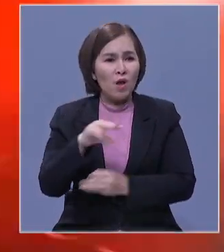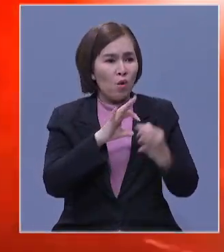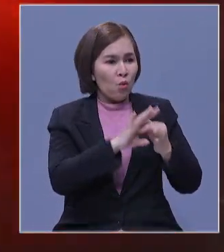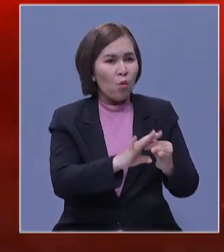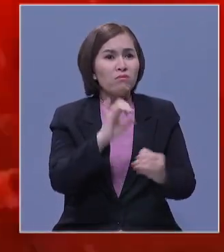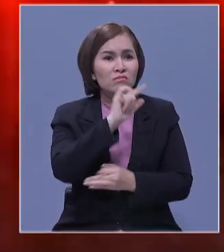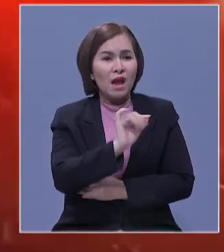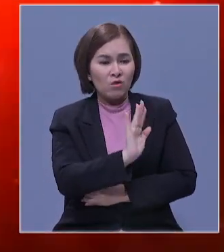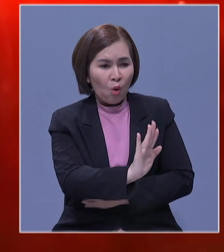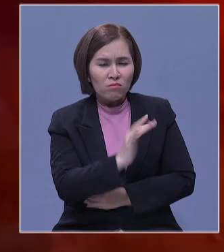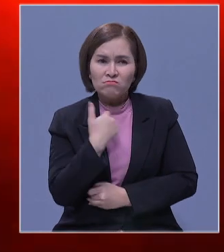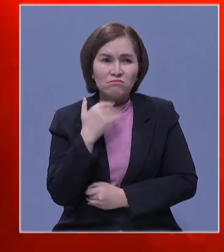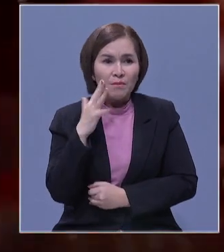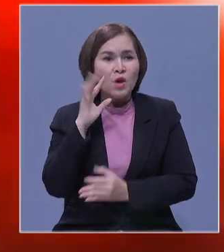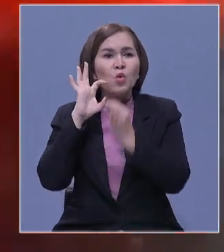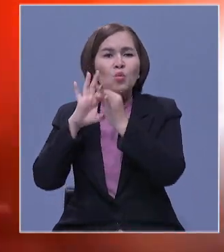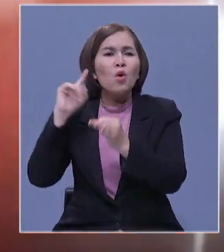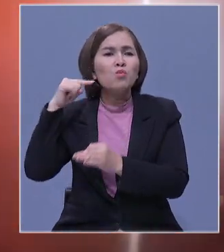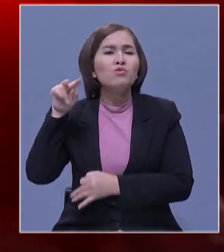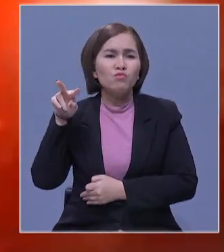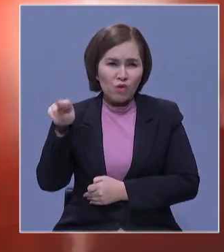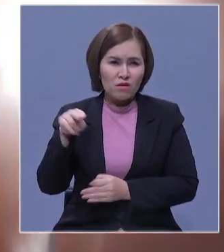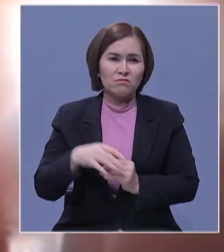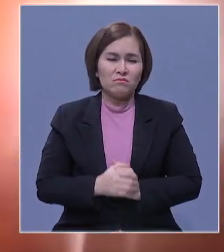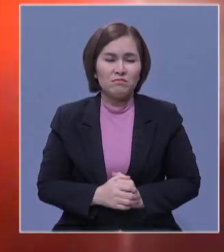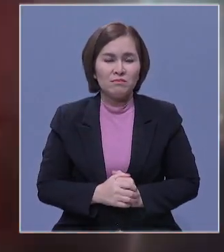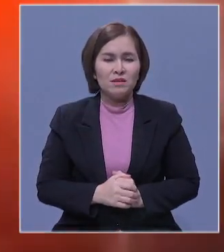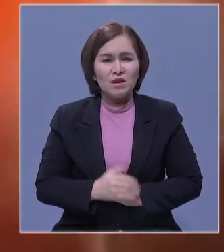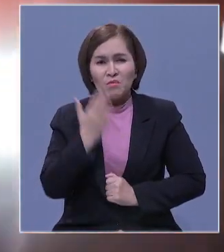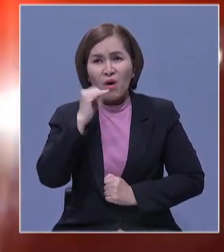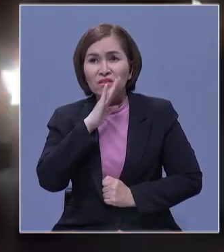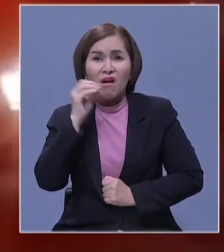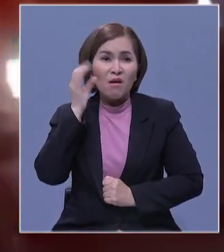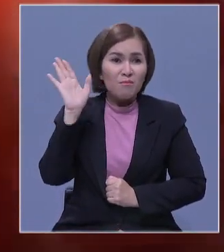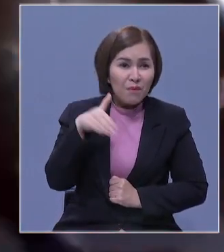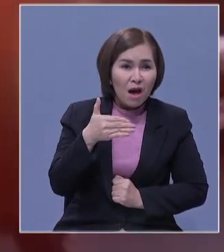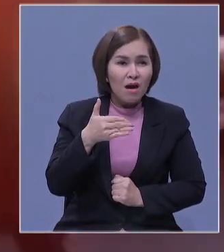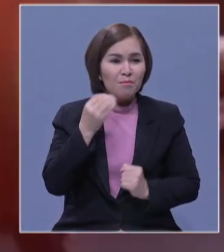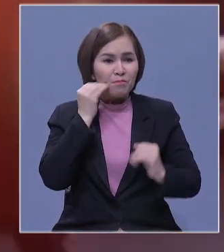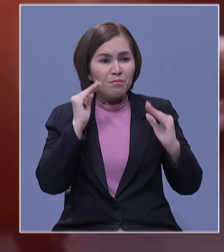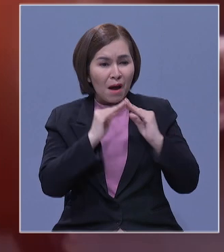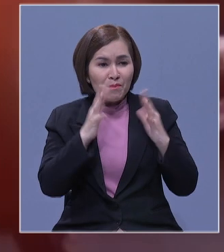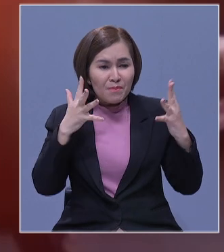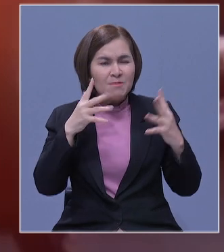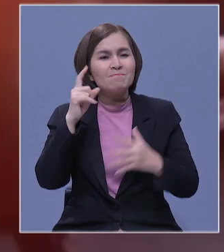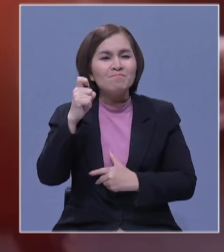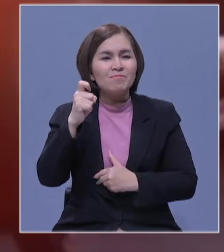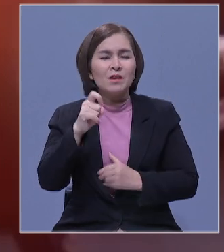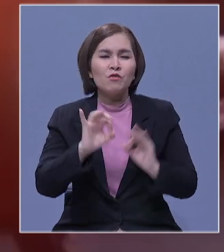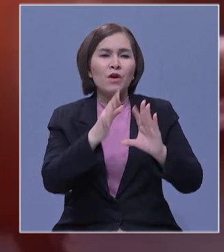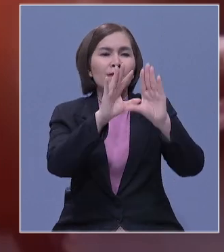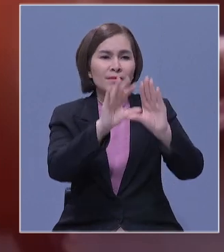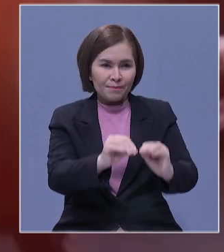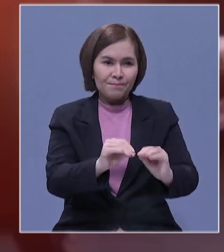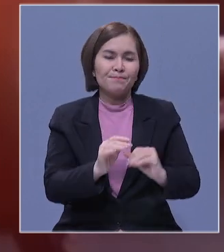คุณปหรือหวงตัวเองนะคะไปห่วงต่ออีกว่าแฟนเนี่ยจะกลับมาไม่มีที่อยู่ก็เลยดับไฟเนี่ยดูสิคะโอโหหลานอะไร